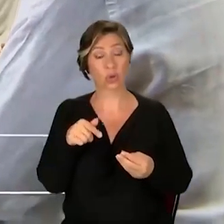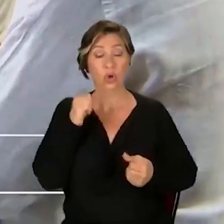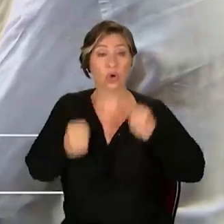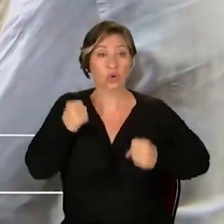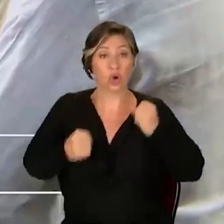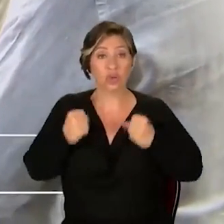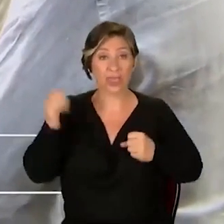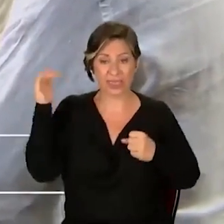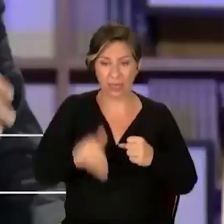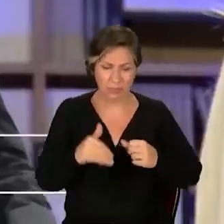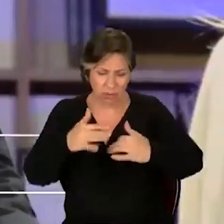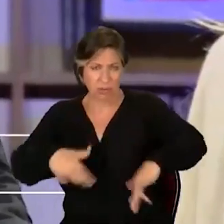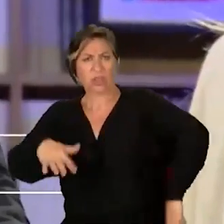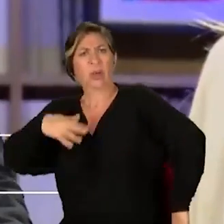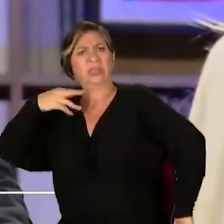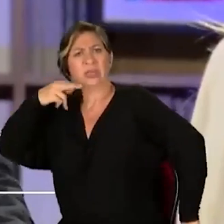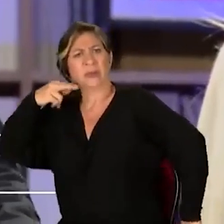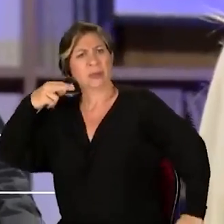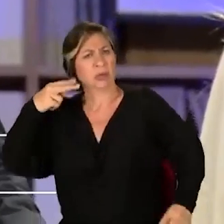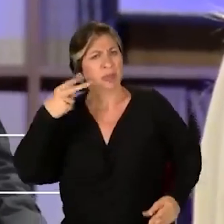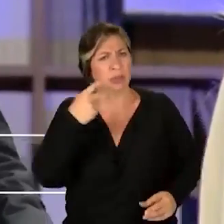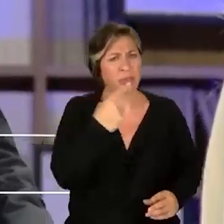koşa koşa gelip sahneye bir anda